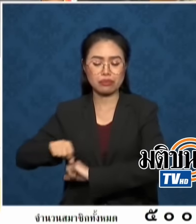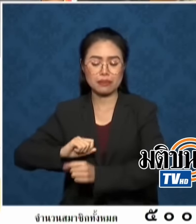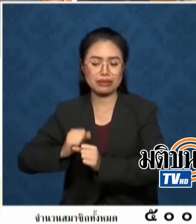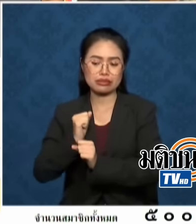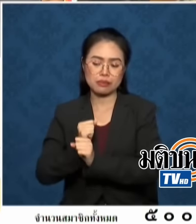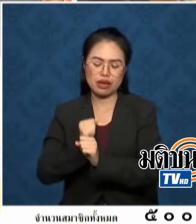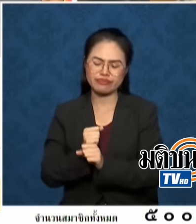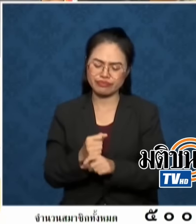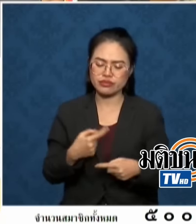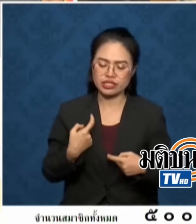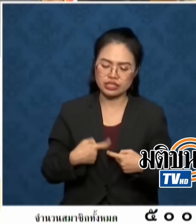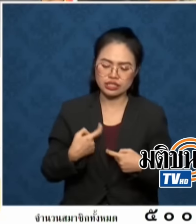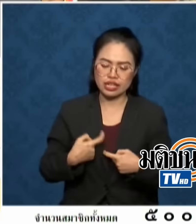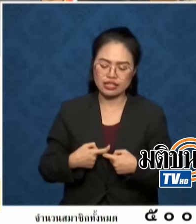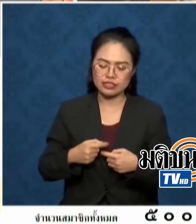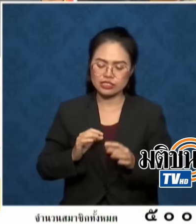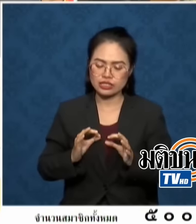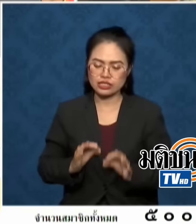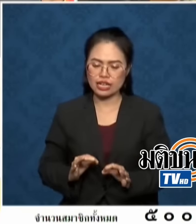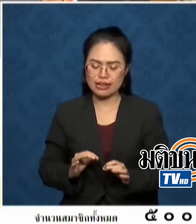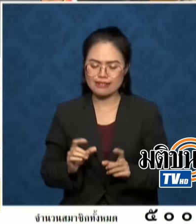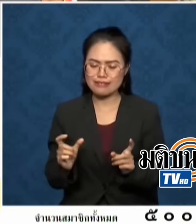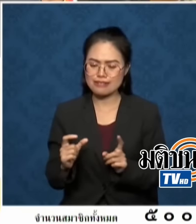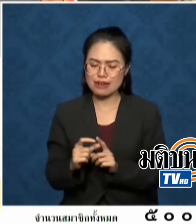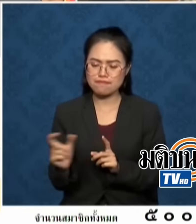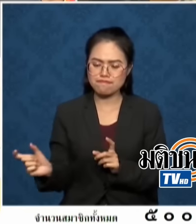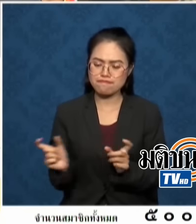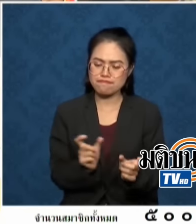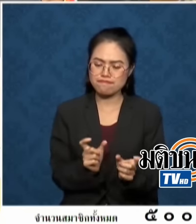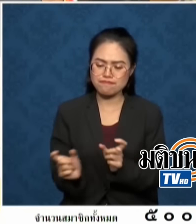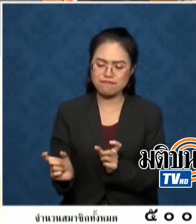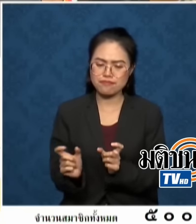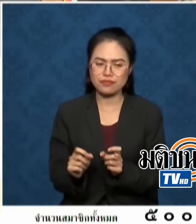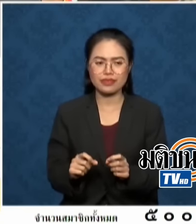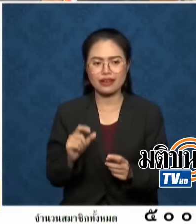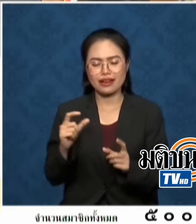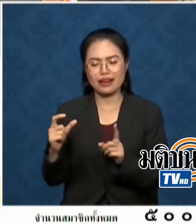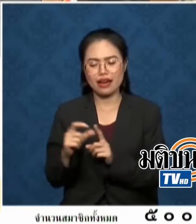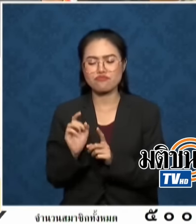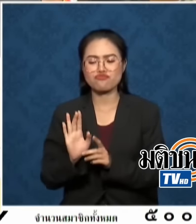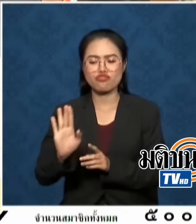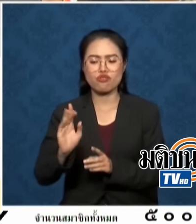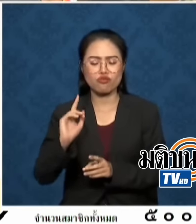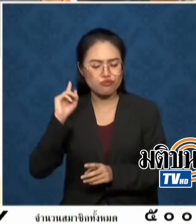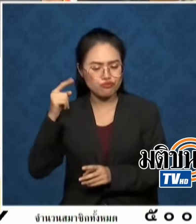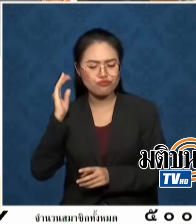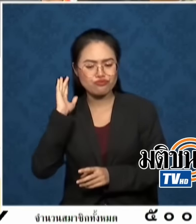ลำบากมากนะคะในการที่ตัดสินใจที่จะบังคับใช้กฎหมายกับครอบครัวเพศหลากหลายค่ะเ